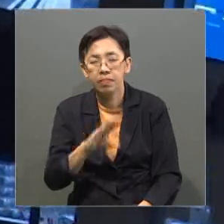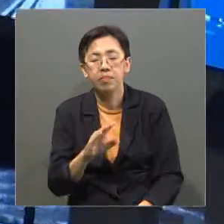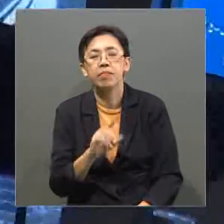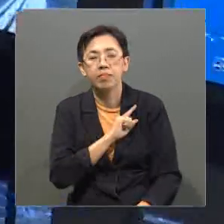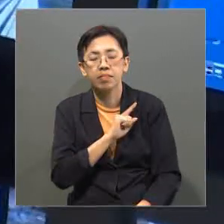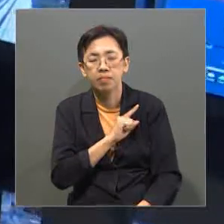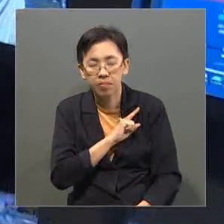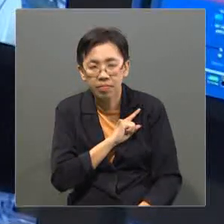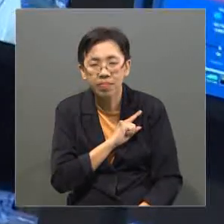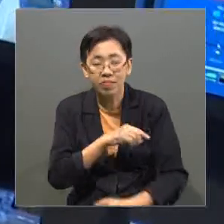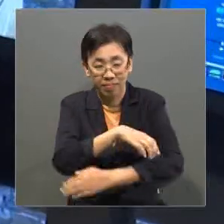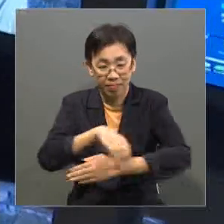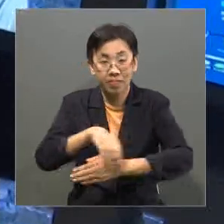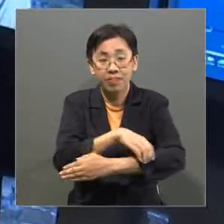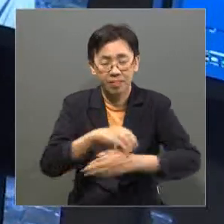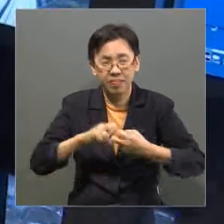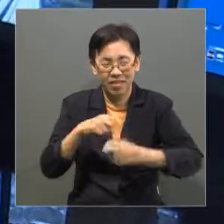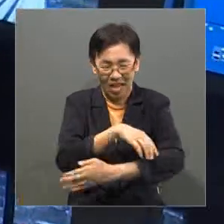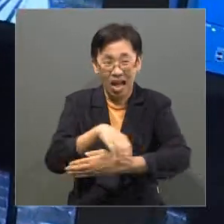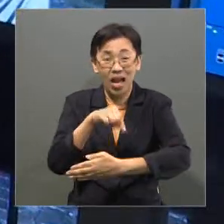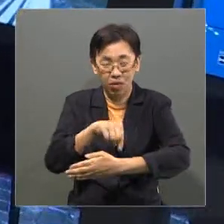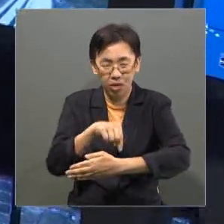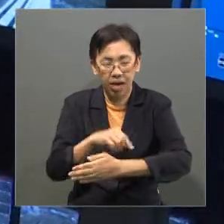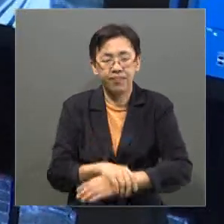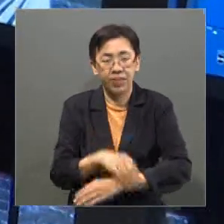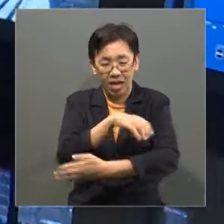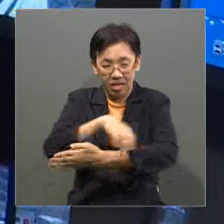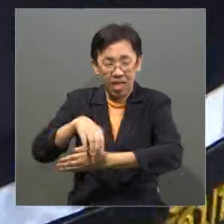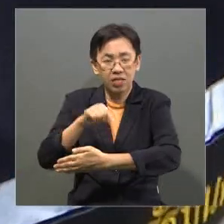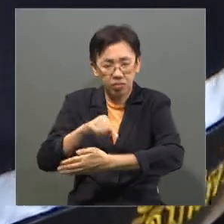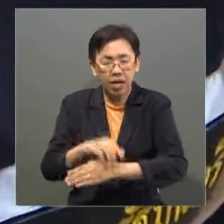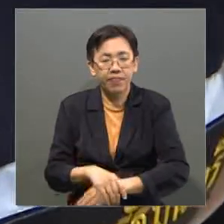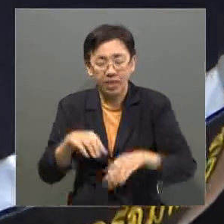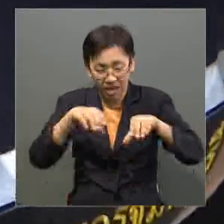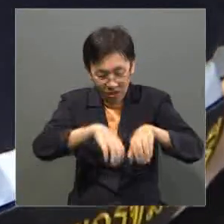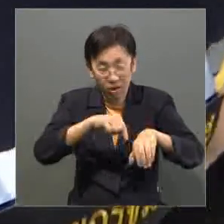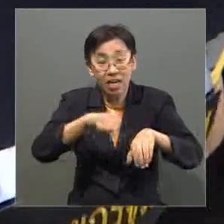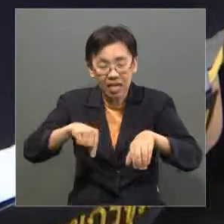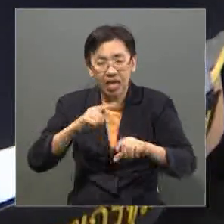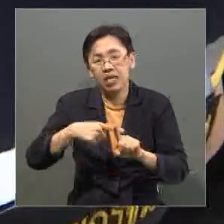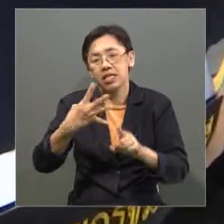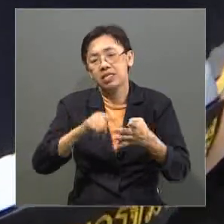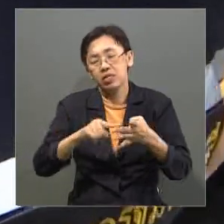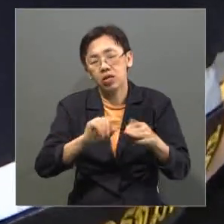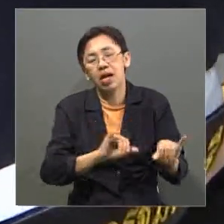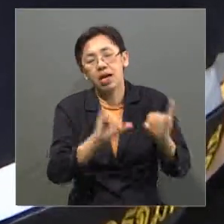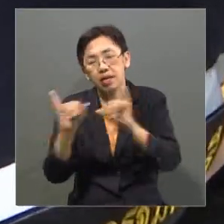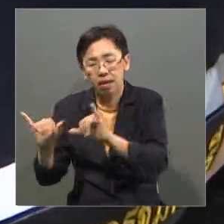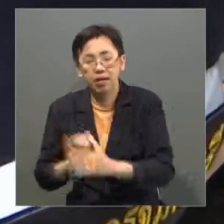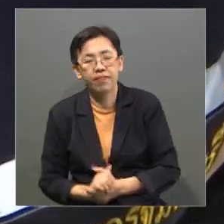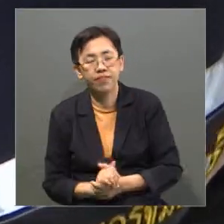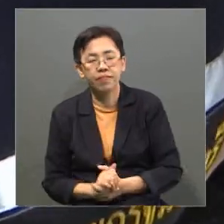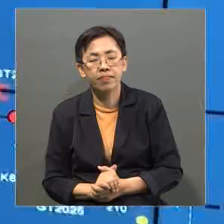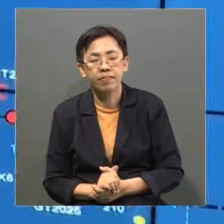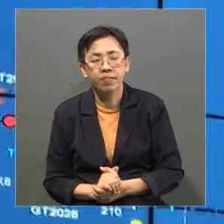การเคลื่อนย้ายขบวนรถที่ยังคงติดค้างอยู่ระหว่างสถานนีมีอยู่ 2ขบวนนะครับออกภายในกลางเดือนเมษายนนี้และมีการถอด